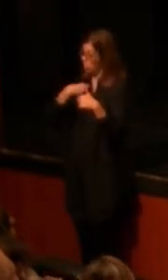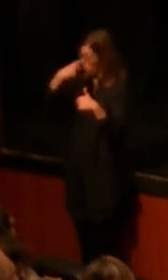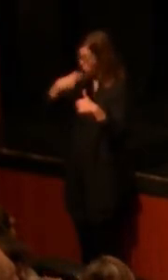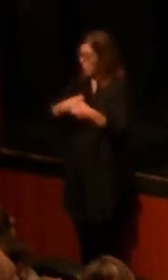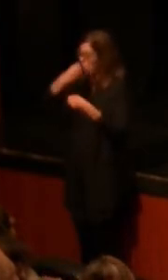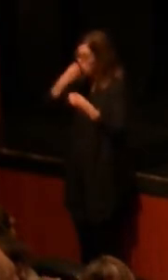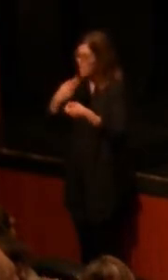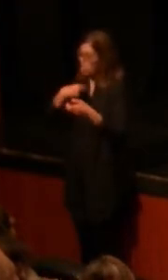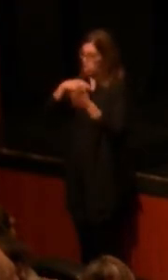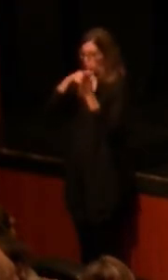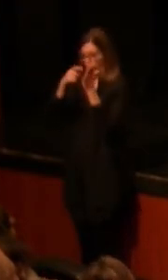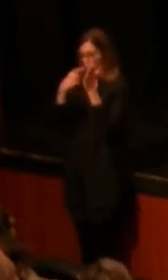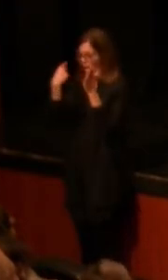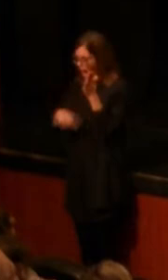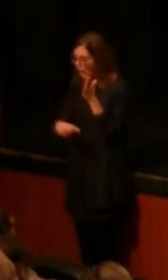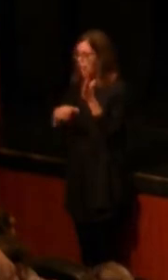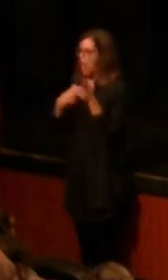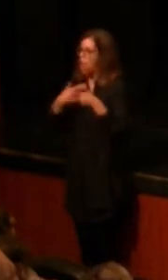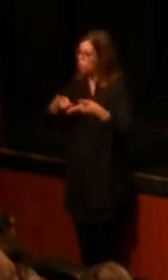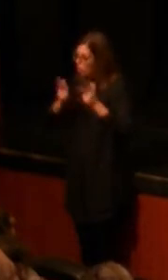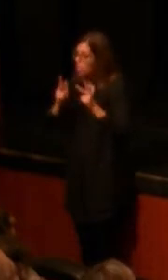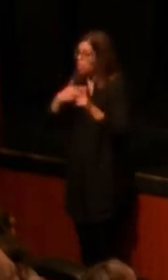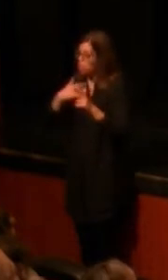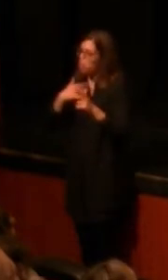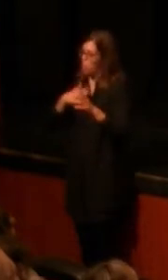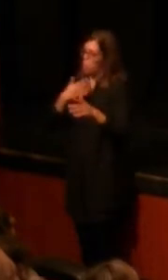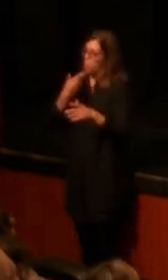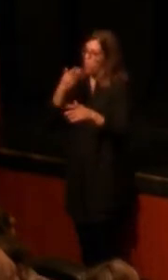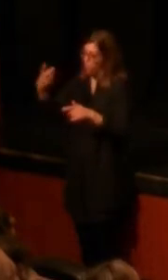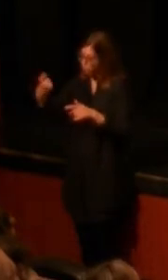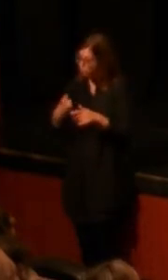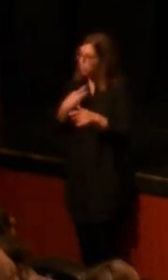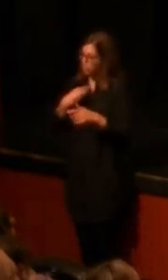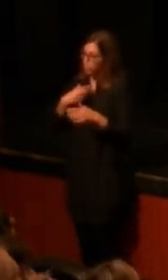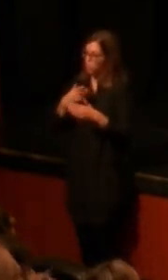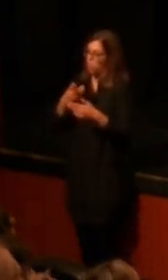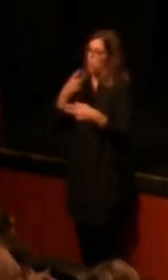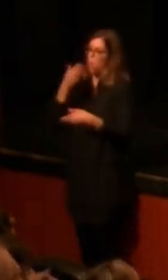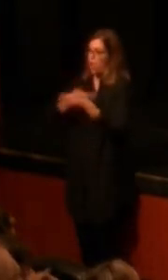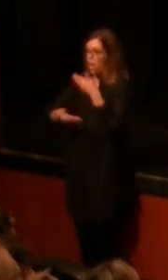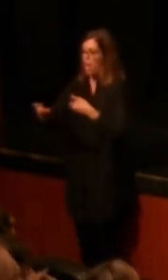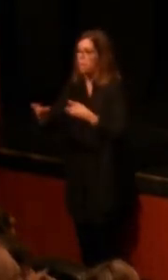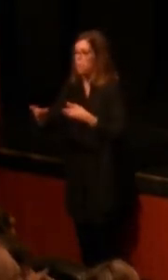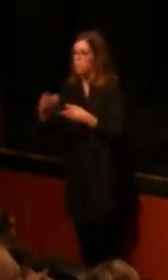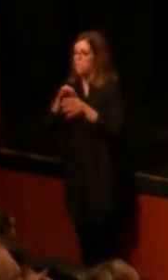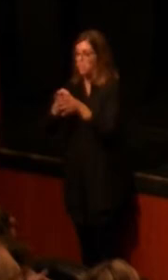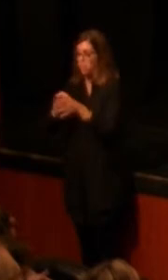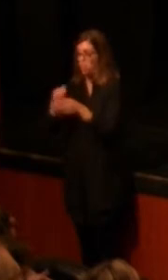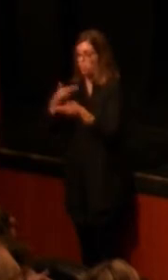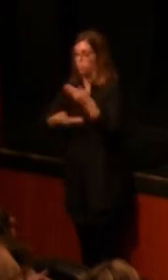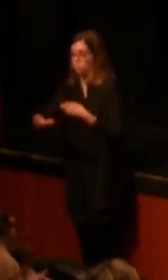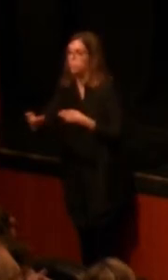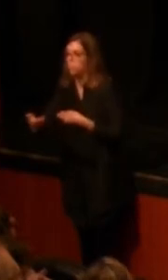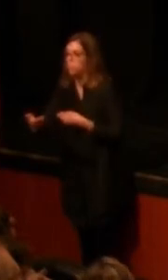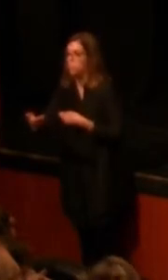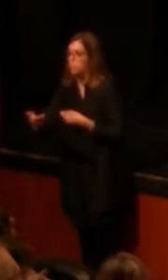tens l'autorització administrativa, que la gent et vingui poder-les atendre. Perquè per nosaltres, i vaig sentir una vegada una persona del sector i em va